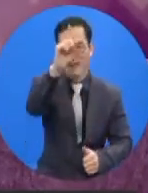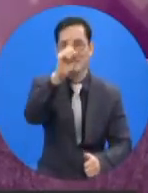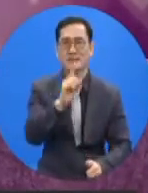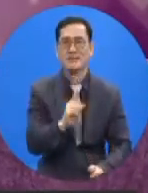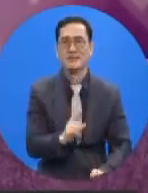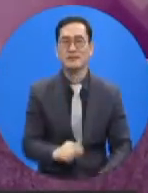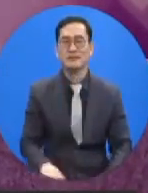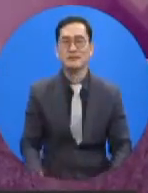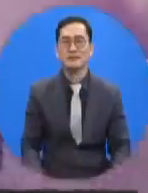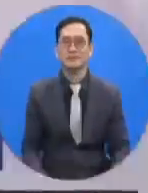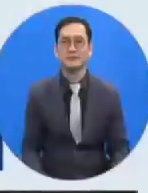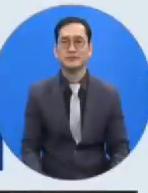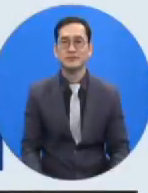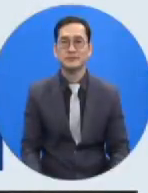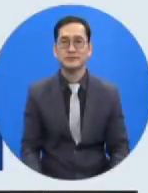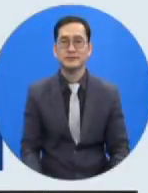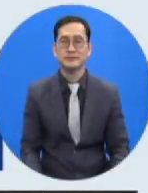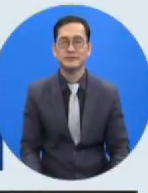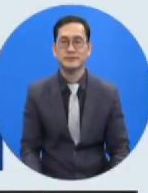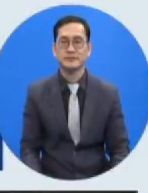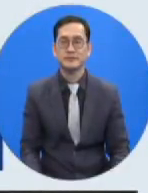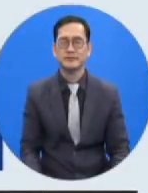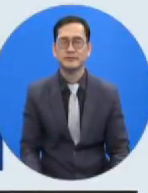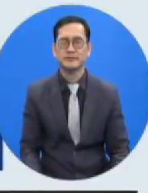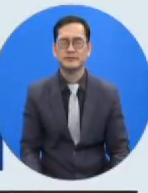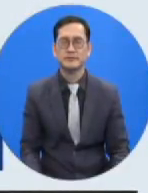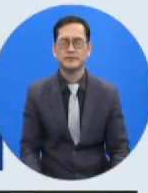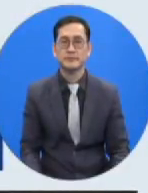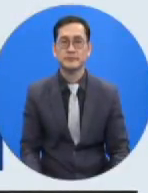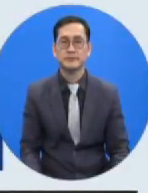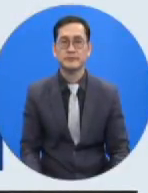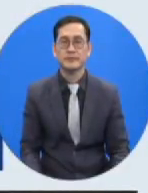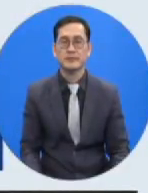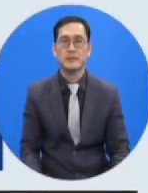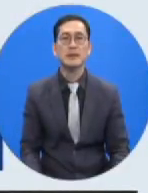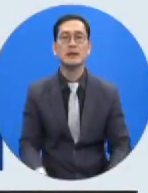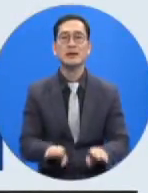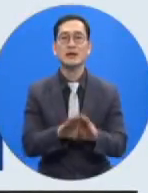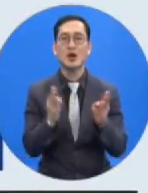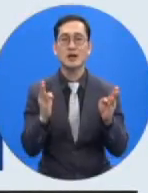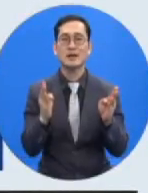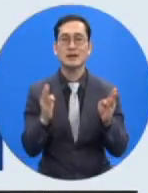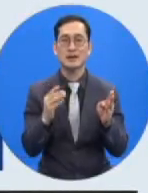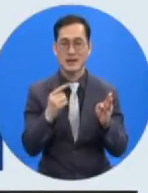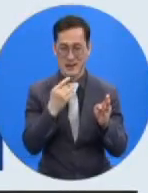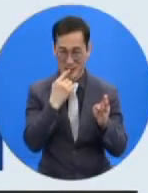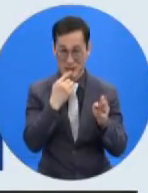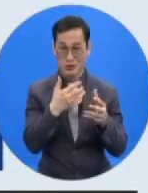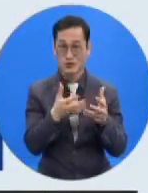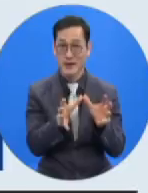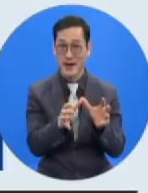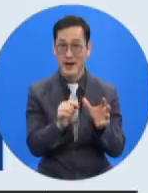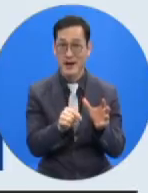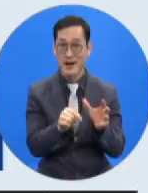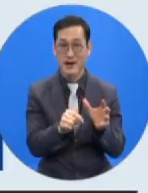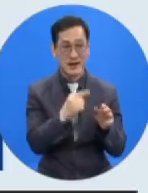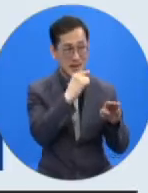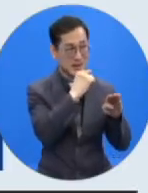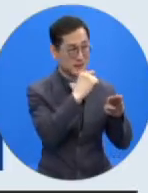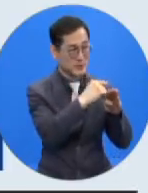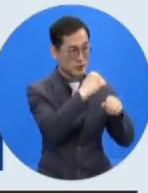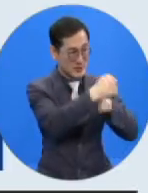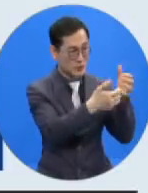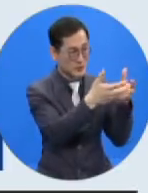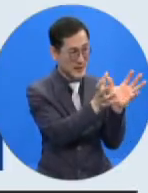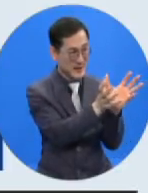있습니다. 자, 이렇게 되니까 지금 열린민주당의 후보들 민주당의 효자라고 자임을 하고